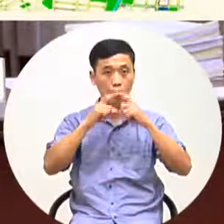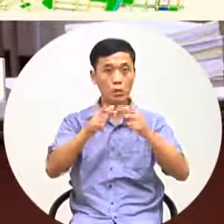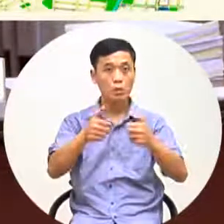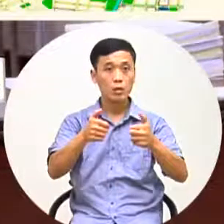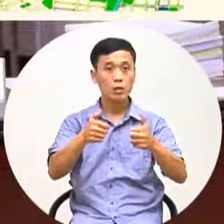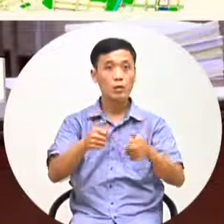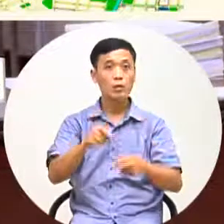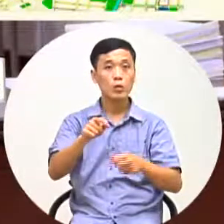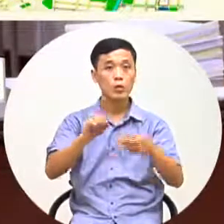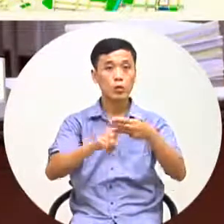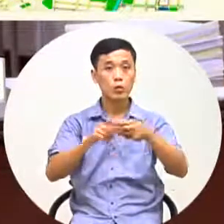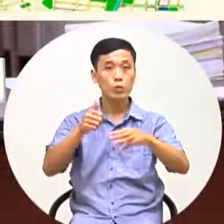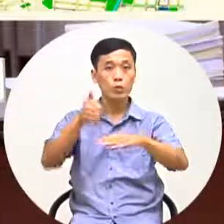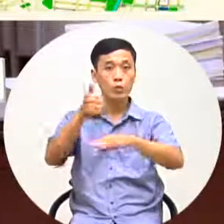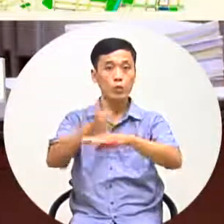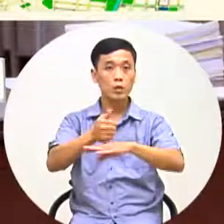哦。